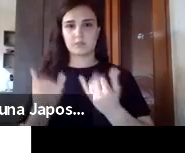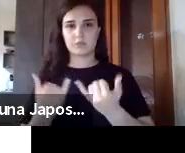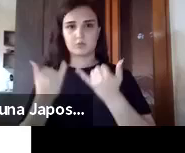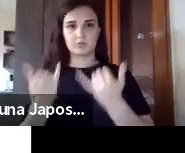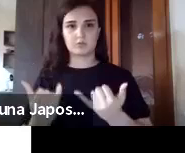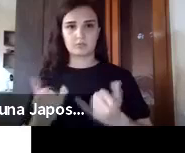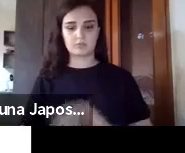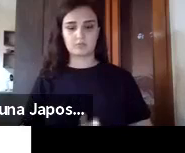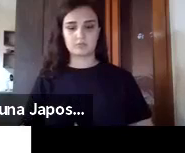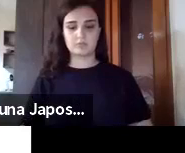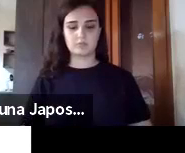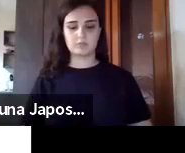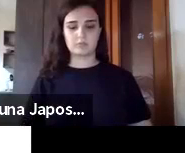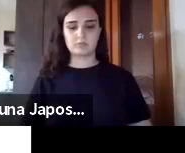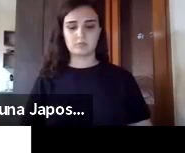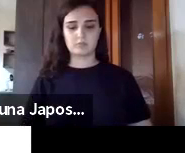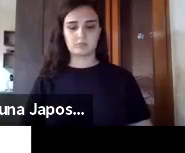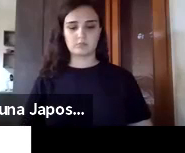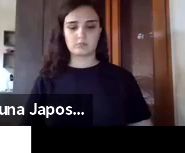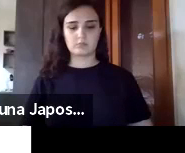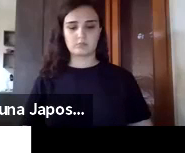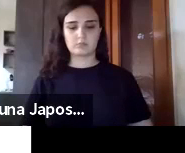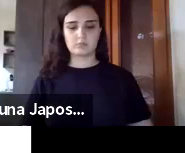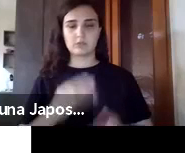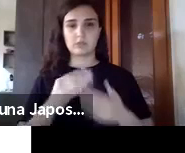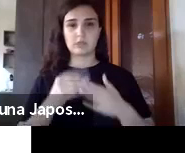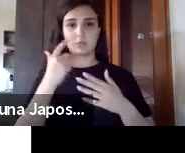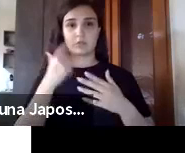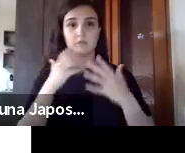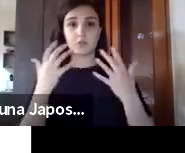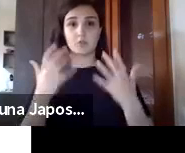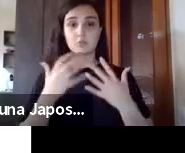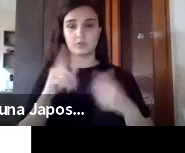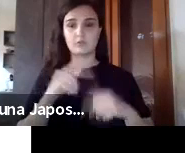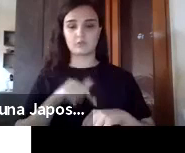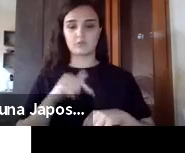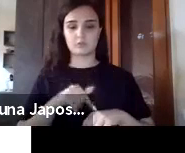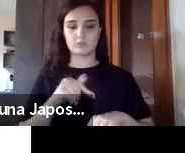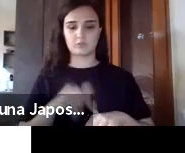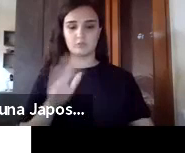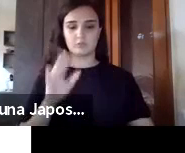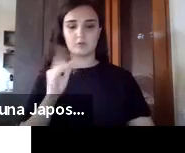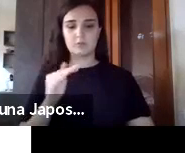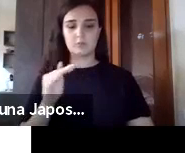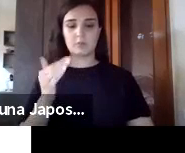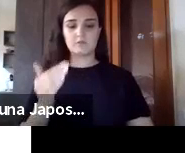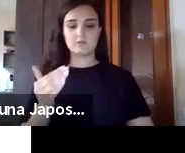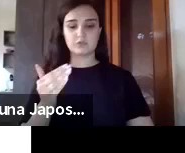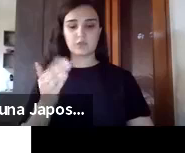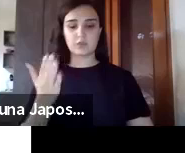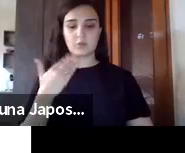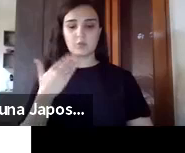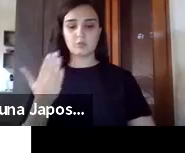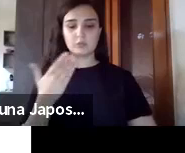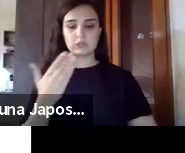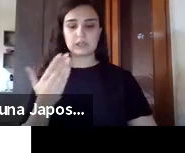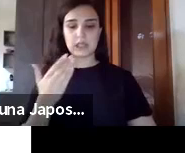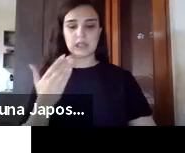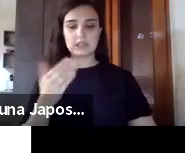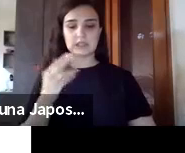ეთამაშოთ. აი, როდესაც საკუთარ თავზე ზრუნავთ, მერწმუნეთ, რომ ბავშვთან კომუნიკაციაც